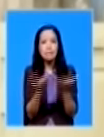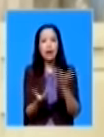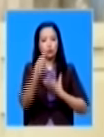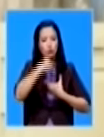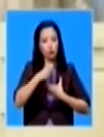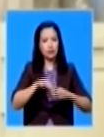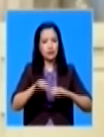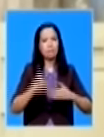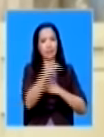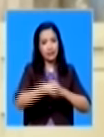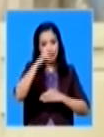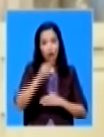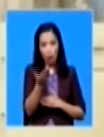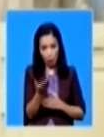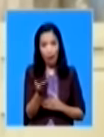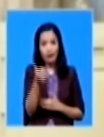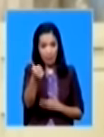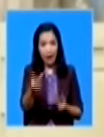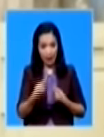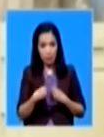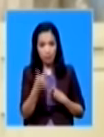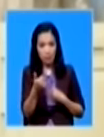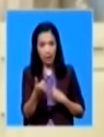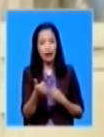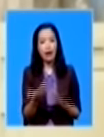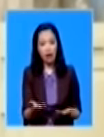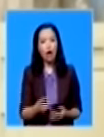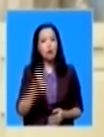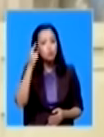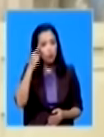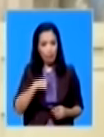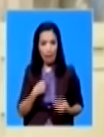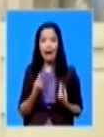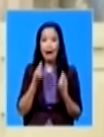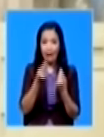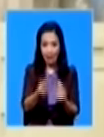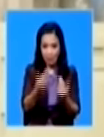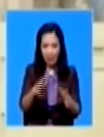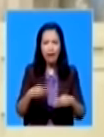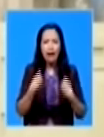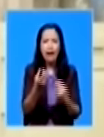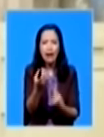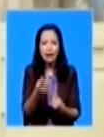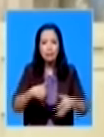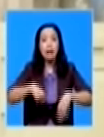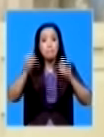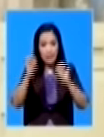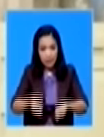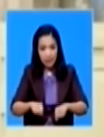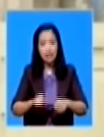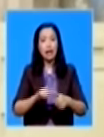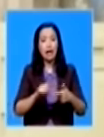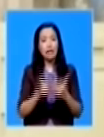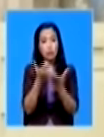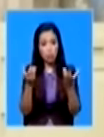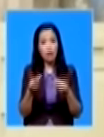อแค่นี้ยังให้ผมได้ไหมล่ะถ้าให้ผมได้ให้รู้ว่าผมให้อะไรไปแล้วนะให้ธรรมชาติให้รัฐธร